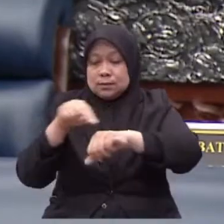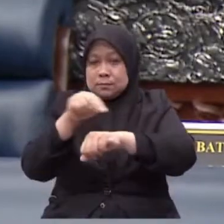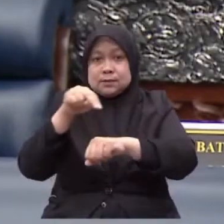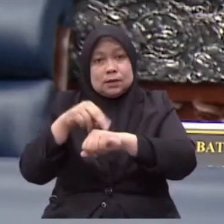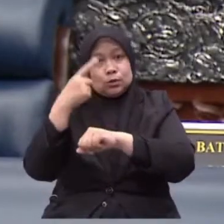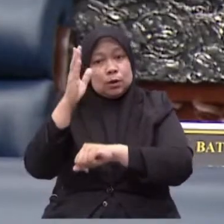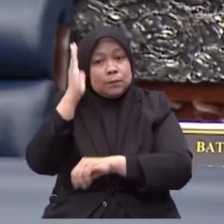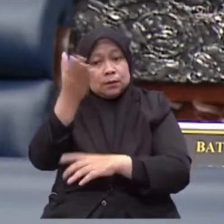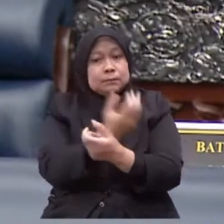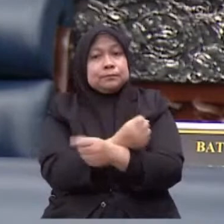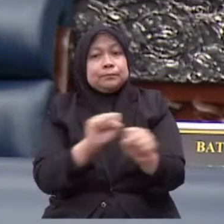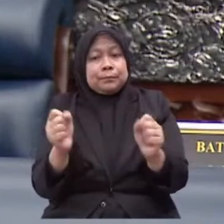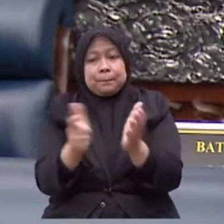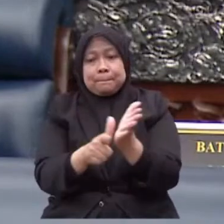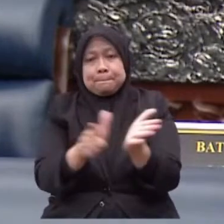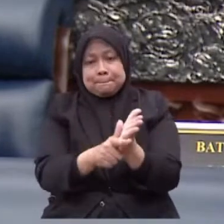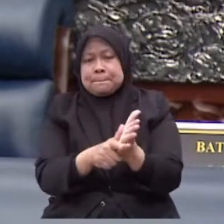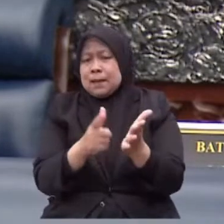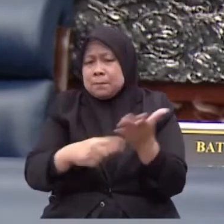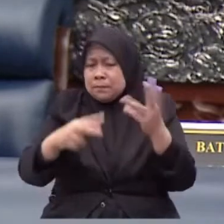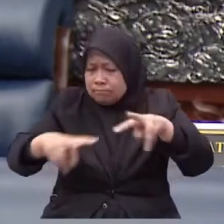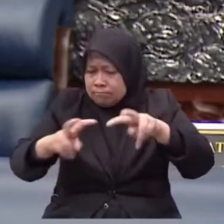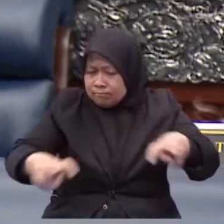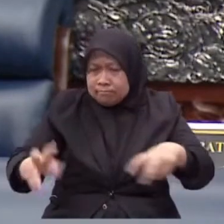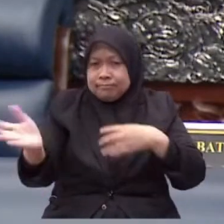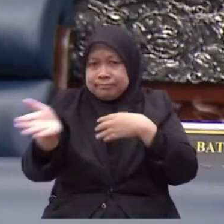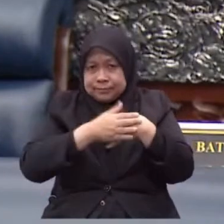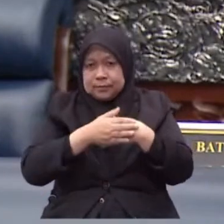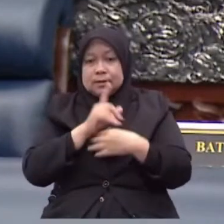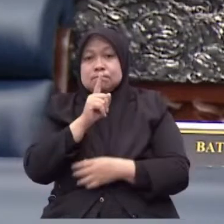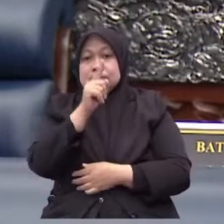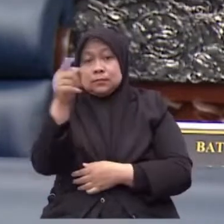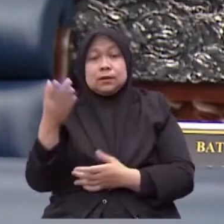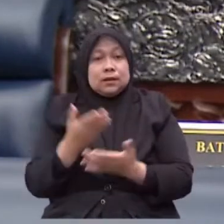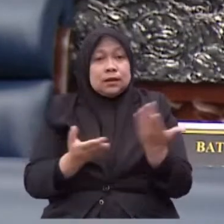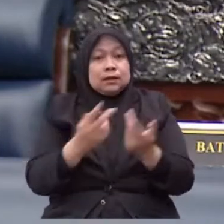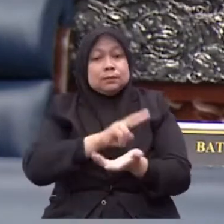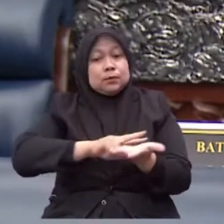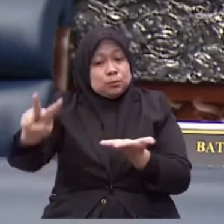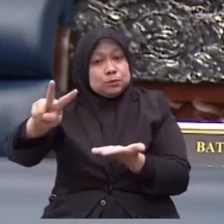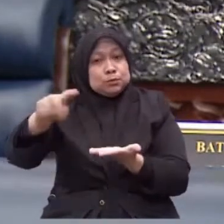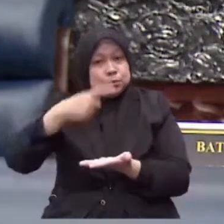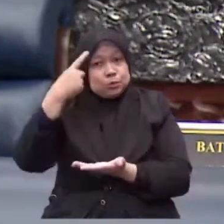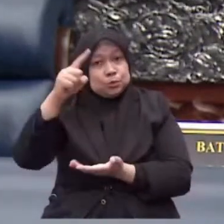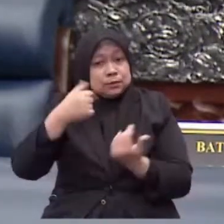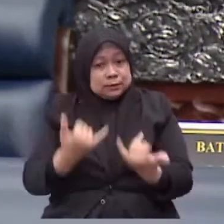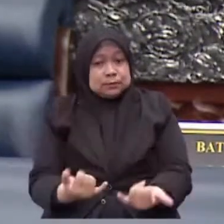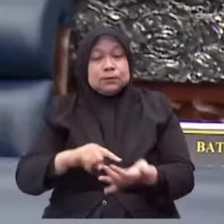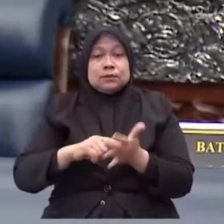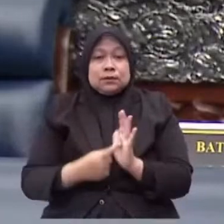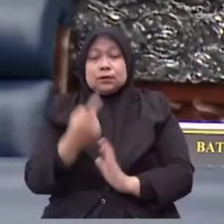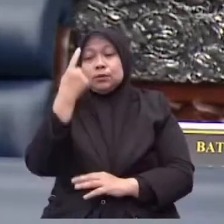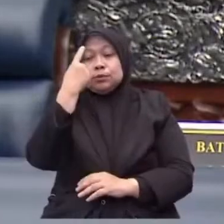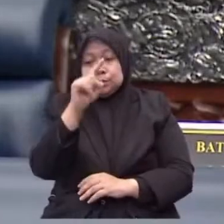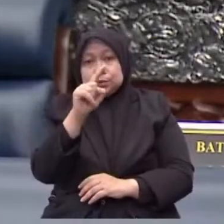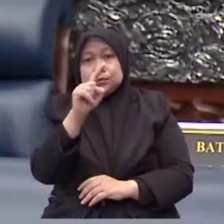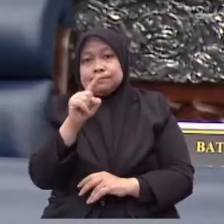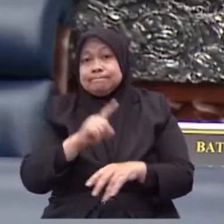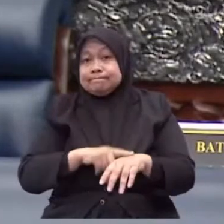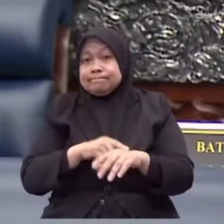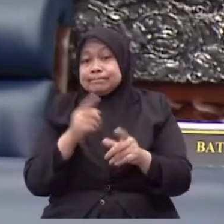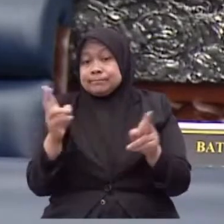bagi menyediakan laporan post modem dan mereka diberi dua minggu daripada sekarang untuk